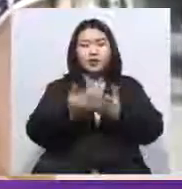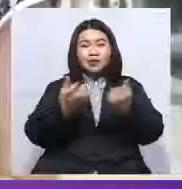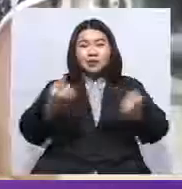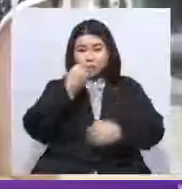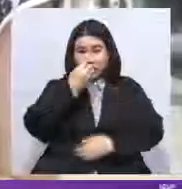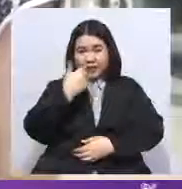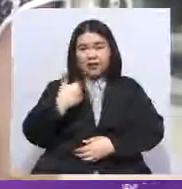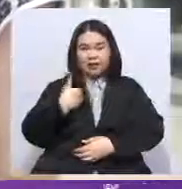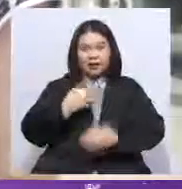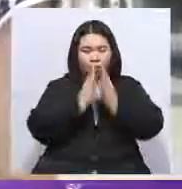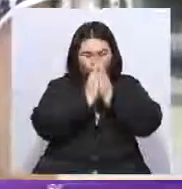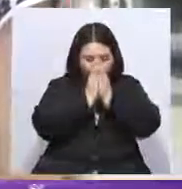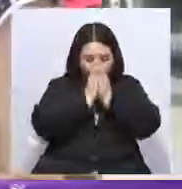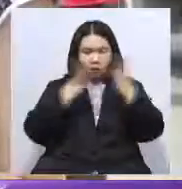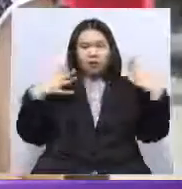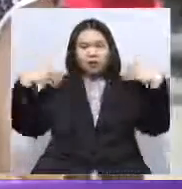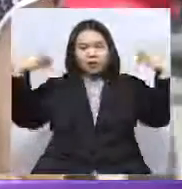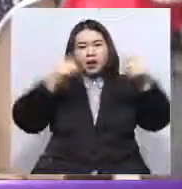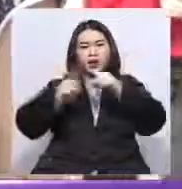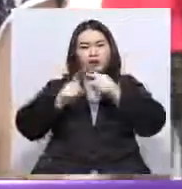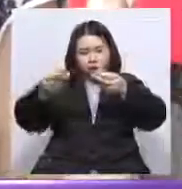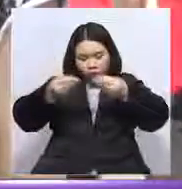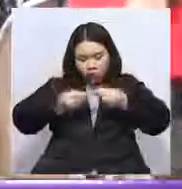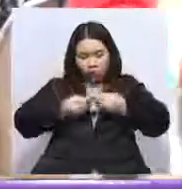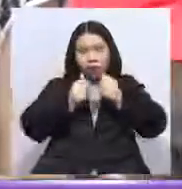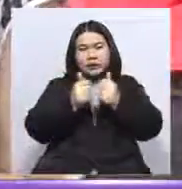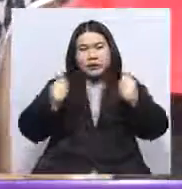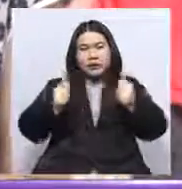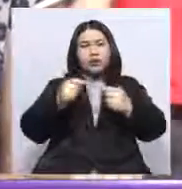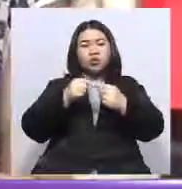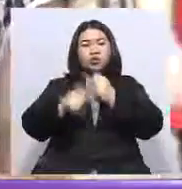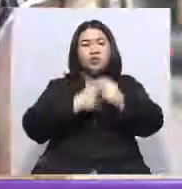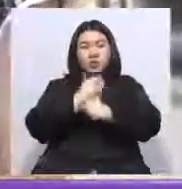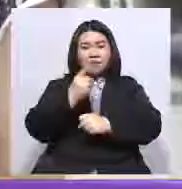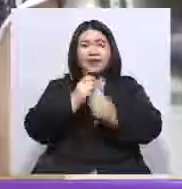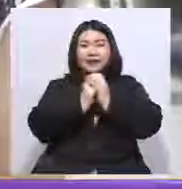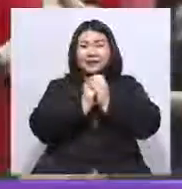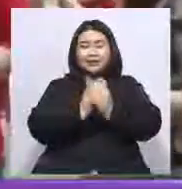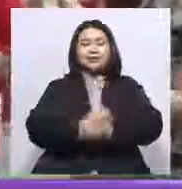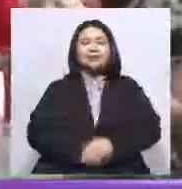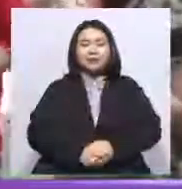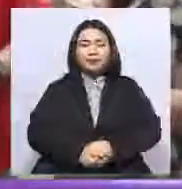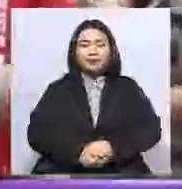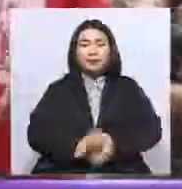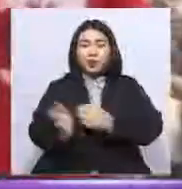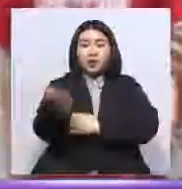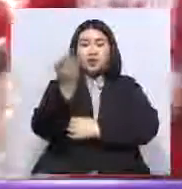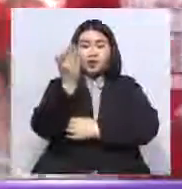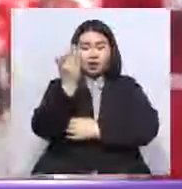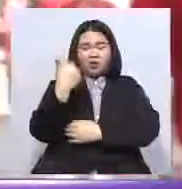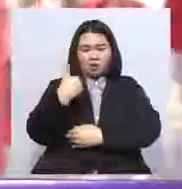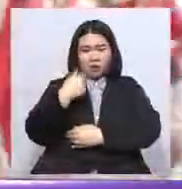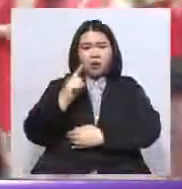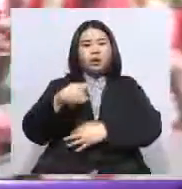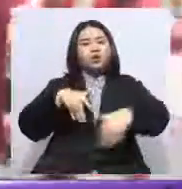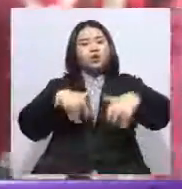รวมถึงไหว้เทพเจ้าขอพรสิ่งศักดิ์สิทธิ์รับพรโอกาสดีๆในปีใหม่ตรุษจีนปีนี้ค่ะเมื่อช่วงเช้าที่ผ่านมามีประชา